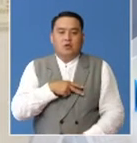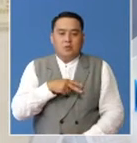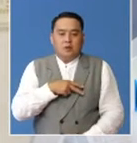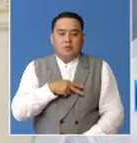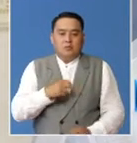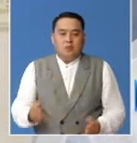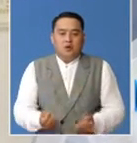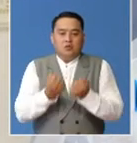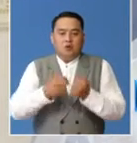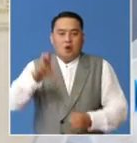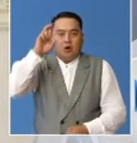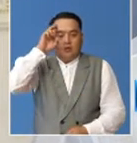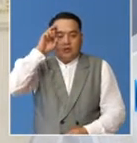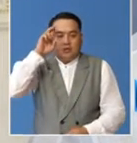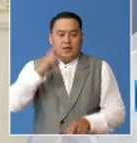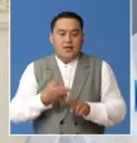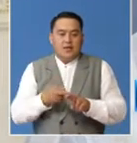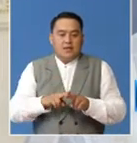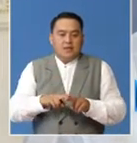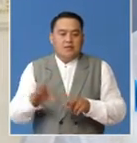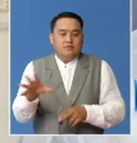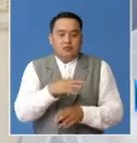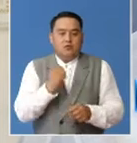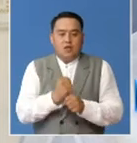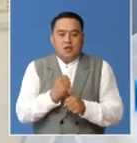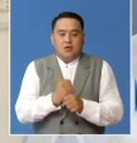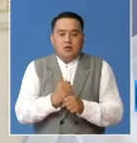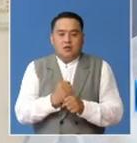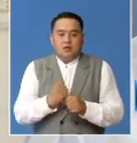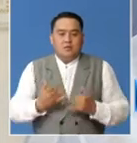хорошая поддержка со стороны государства. Все делается